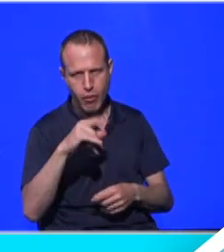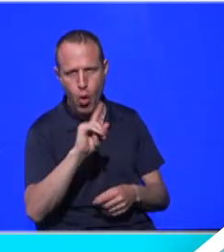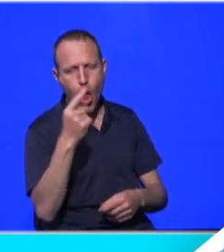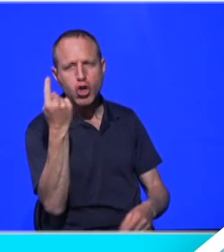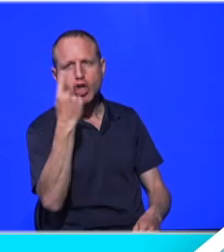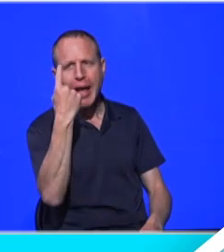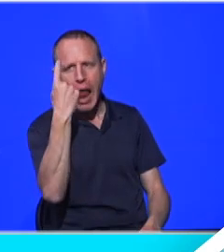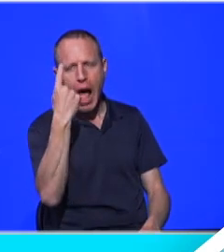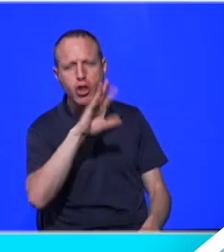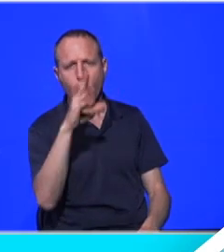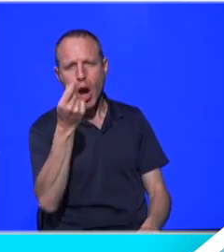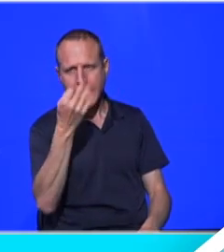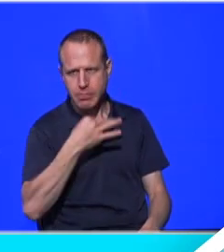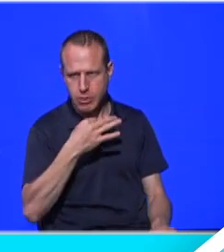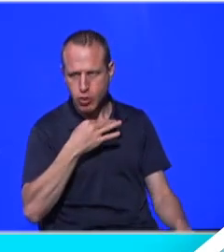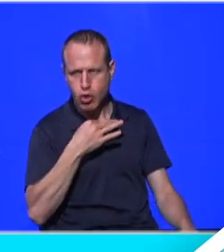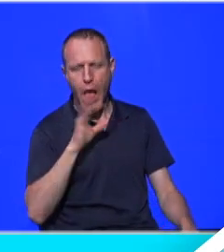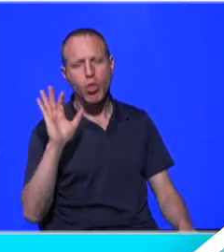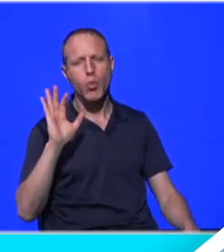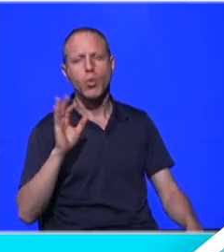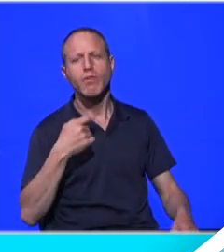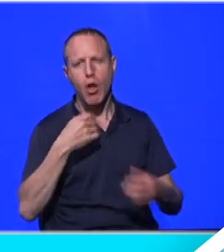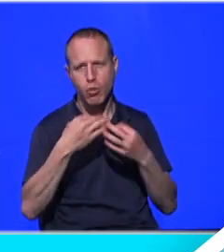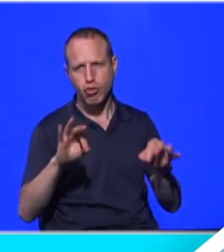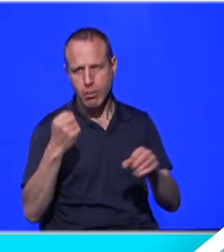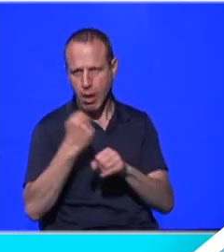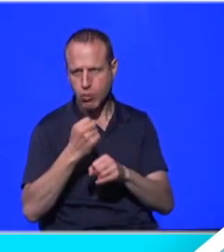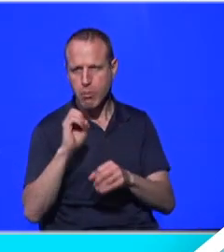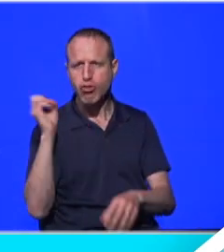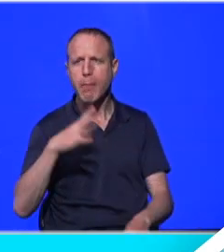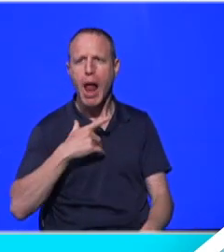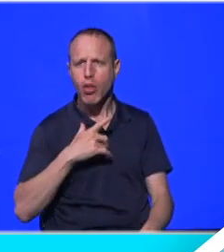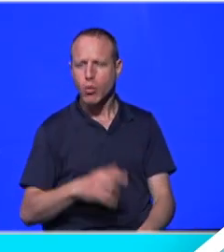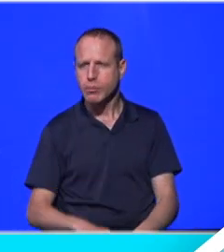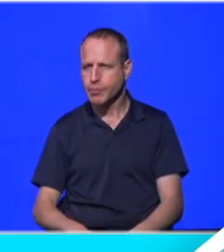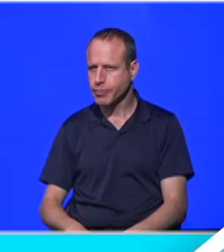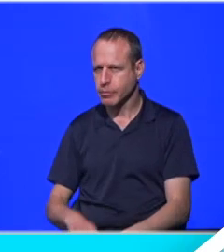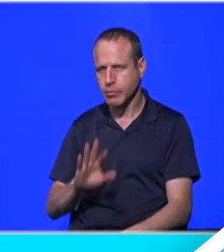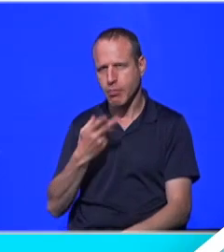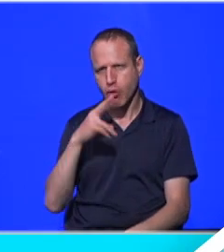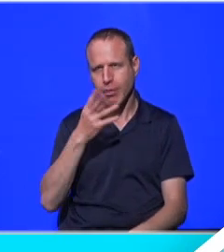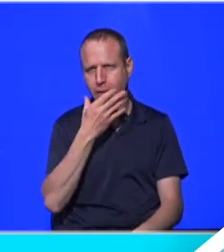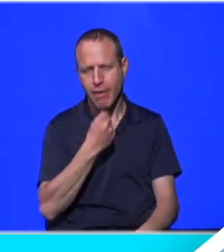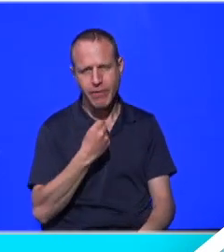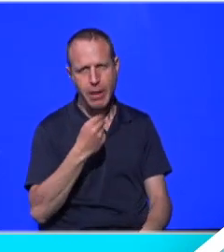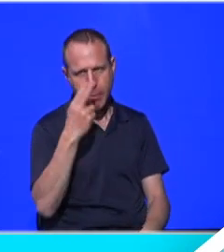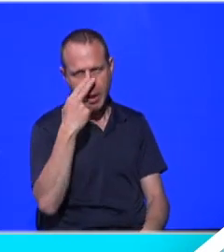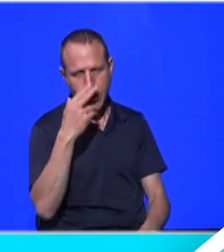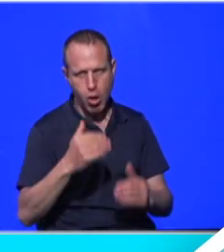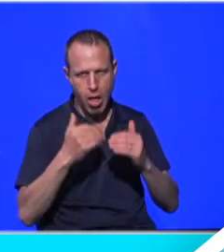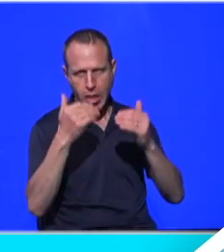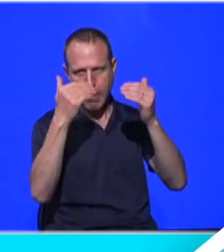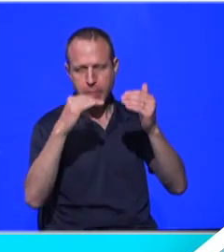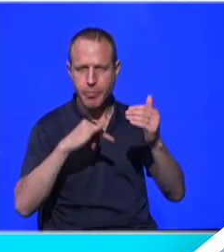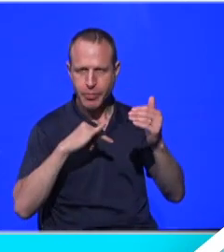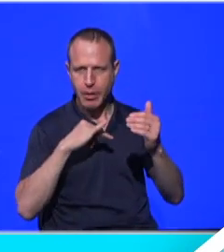שקל אחד, כל כספנו הוא שלנו, ואנחנו רשאים לעשות איתו מה שבא לנו. אוקיי, עכשיו אתה יודע, יש... ומה יותר יפה מלנסות ולקדם